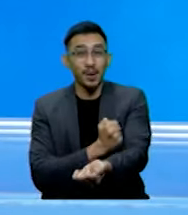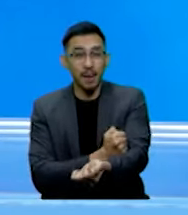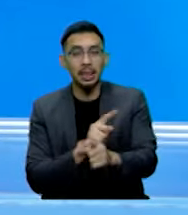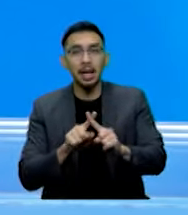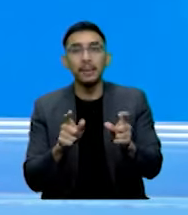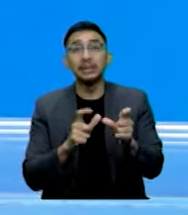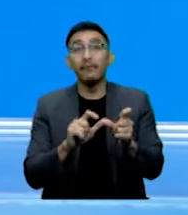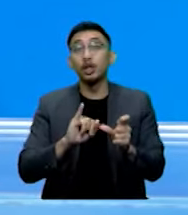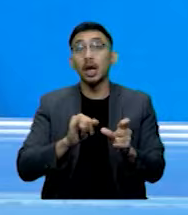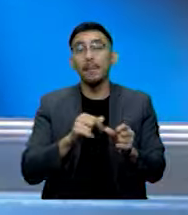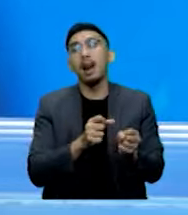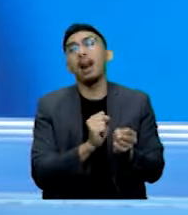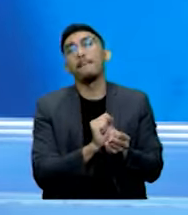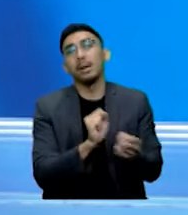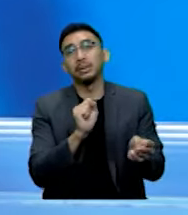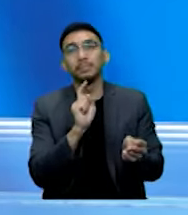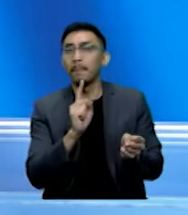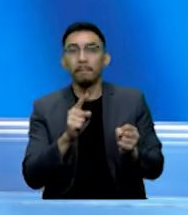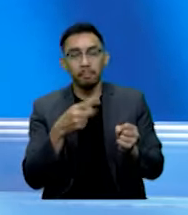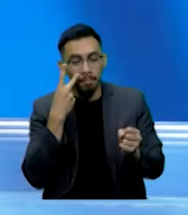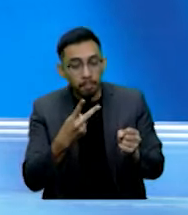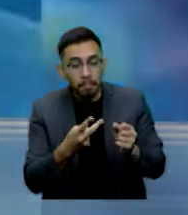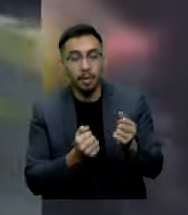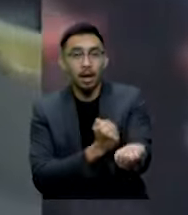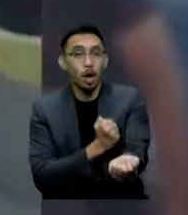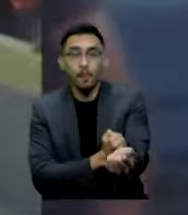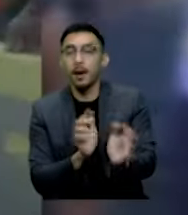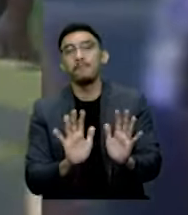Saiful Jamil akhirnya dilepas karena negatif narkoba.